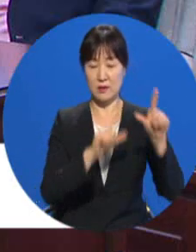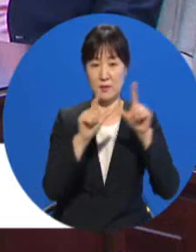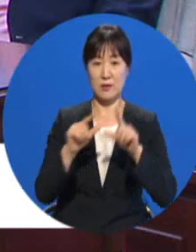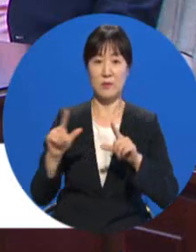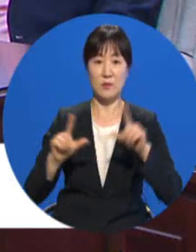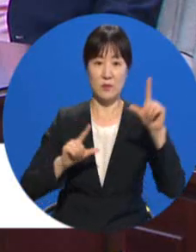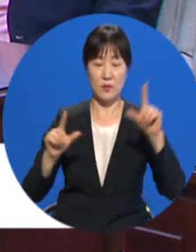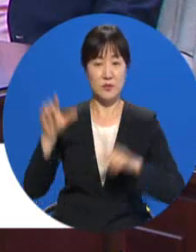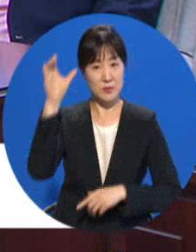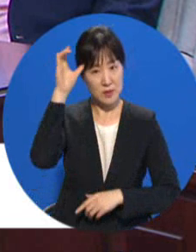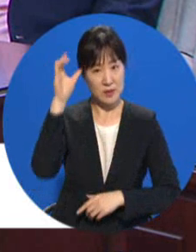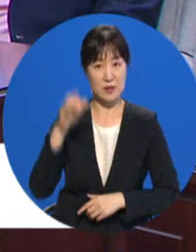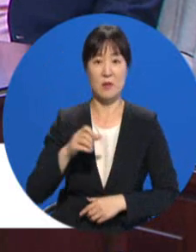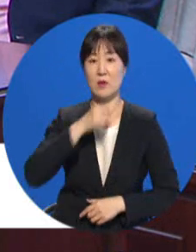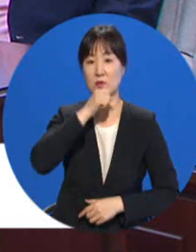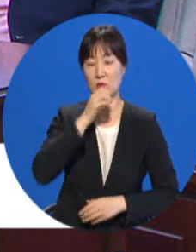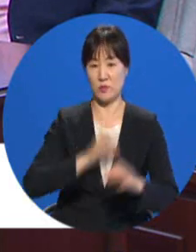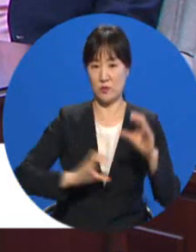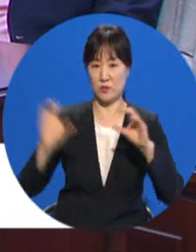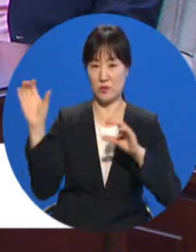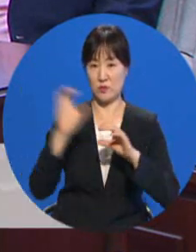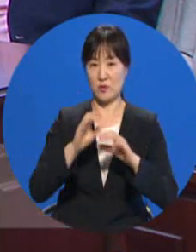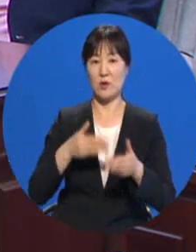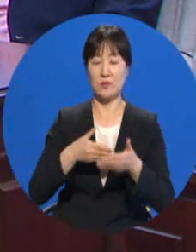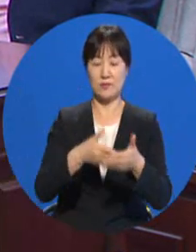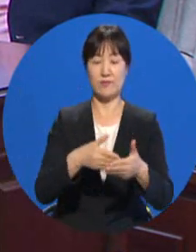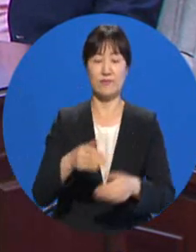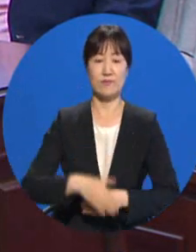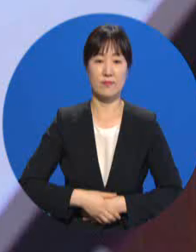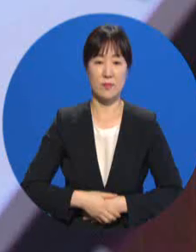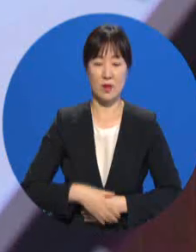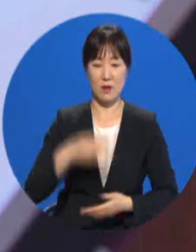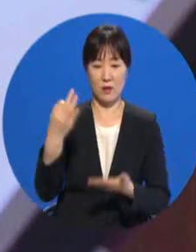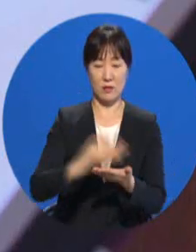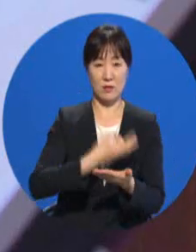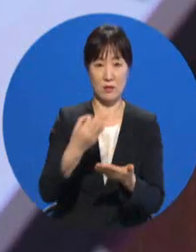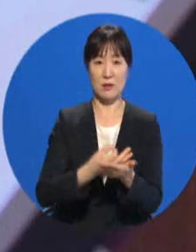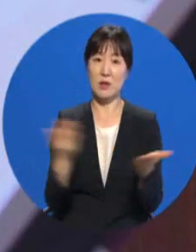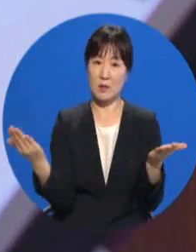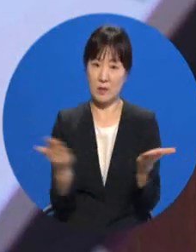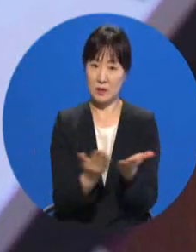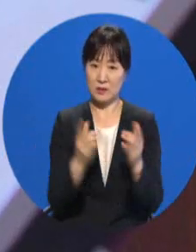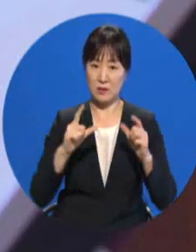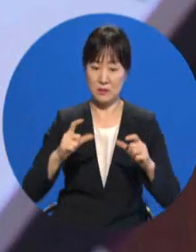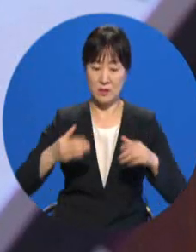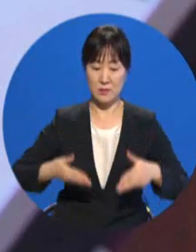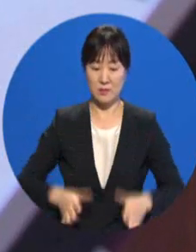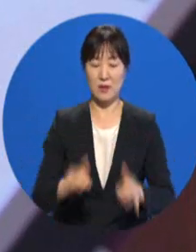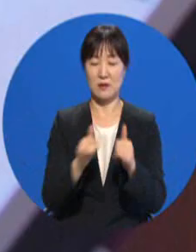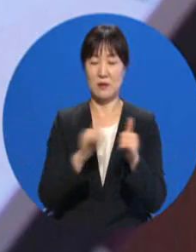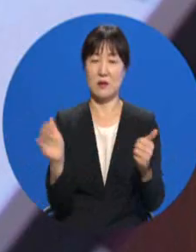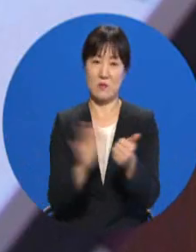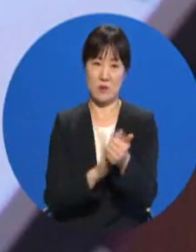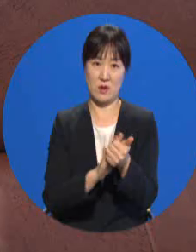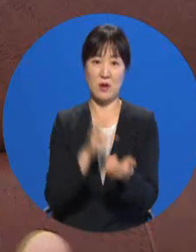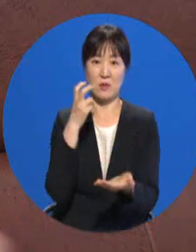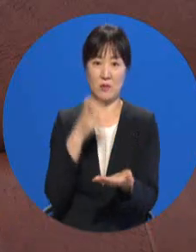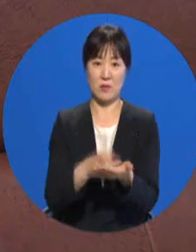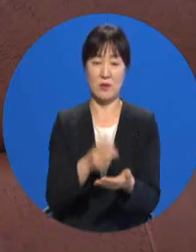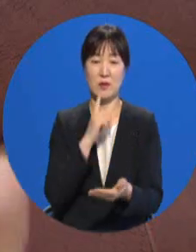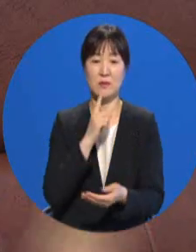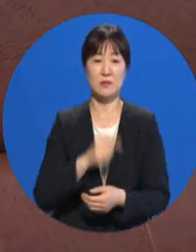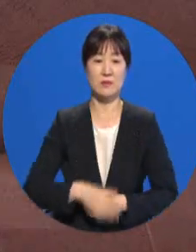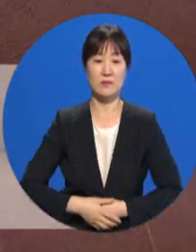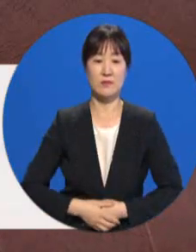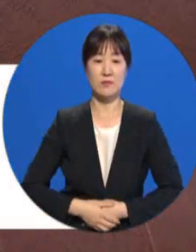가점제를 요구하고 나섰습니다. 지역에서 거둬들인 이득에 맞춰 지역민을 배려하는 의미 있는 제도라는 겁니다. 그런데 가장